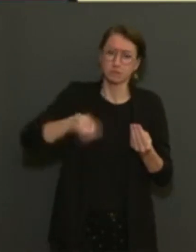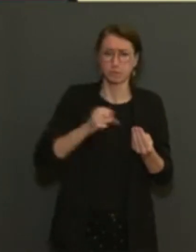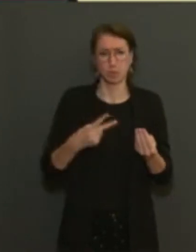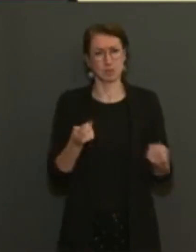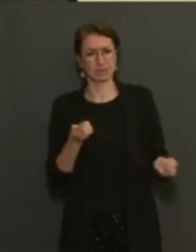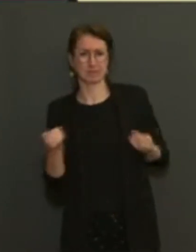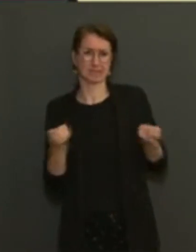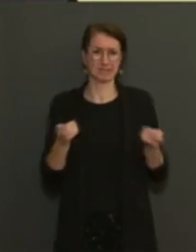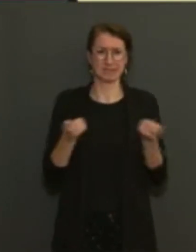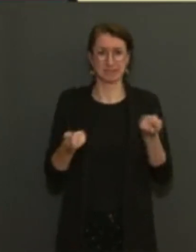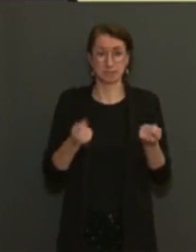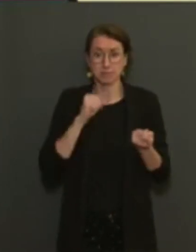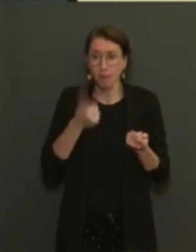santé.